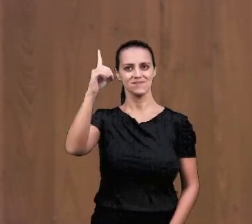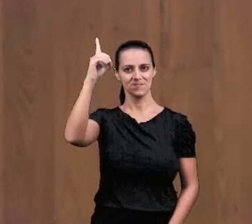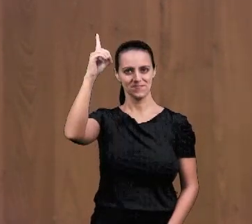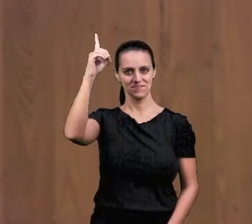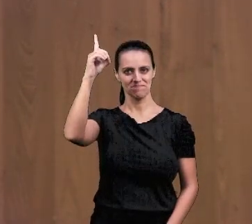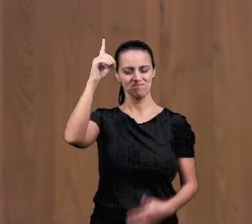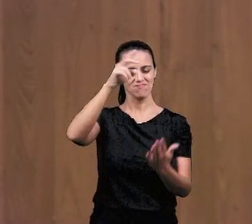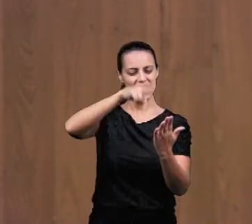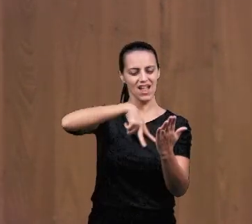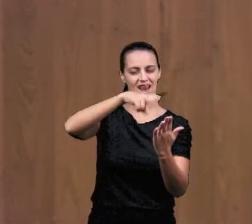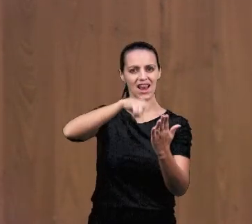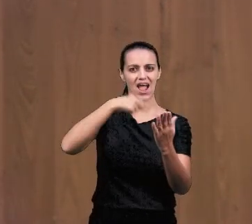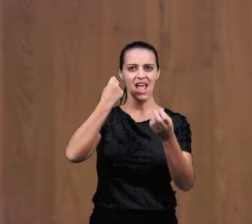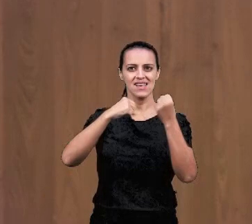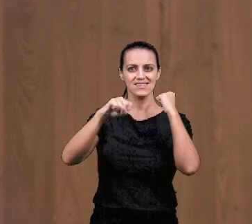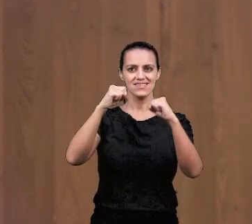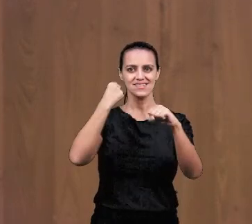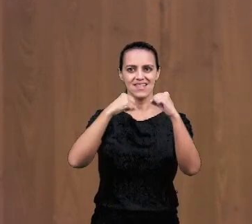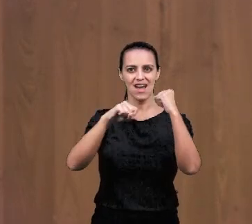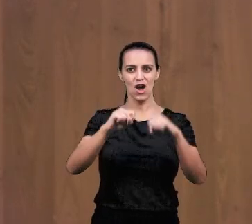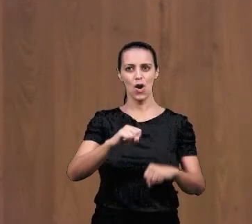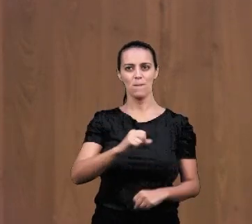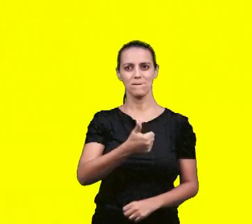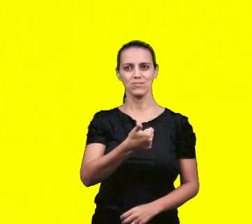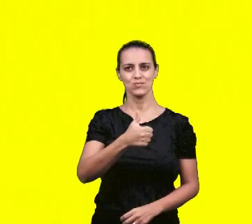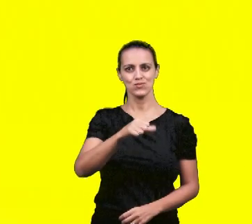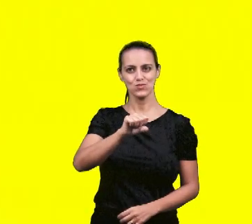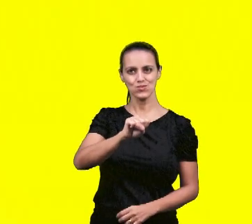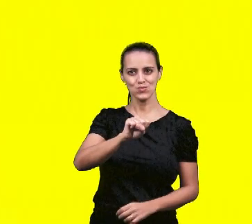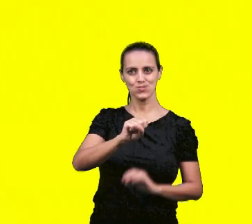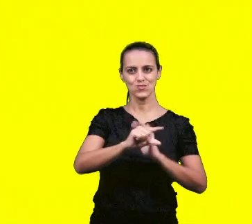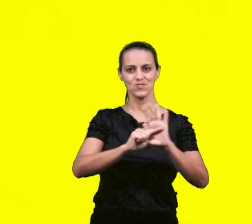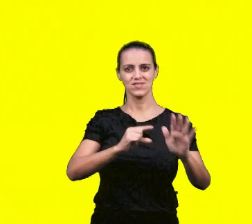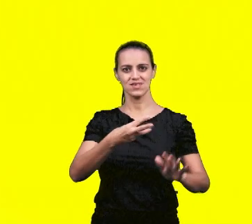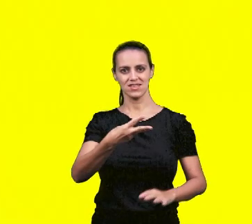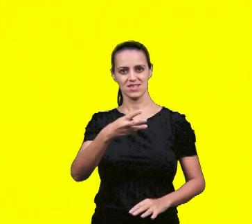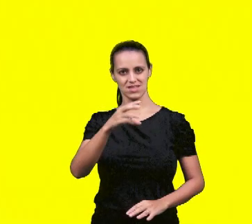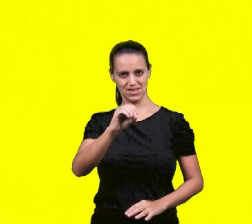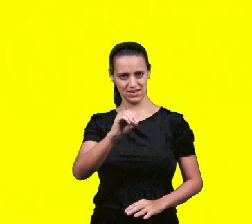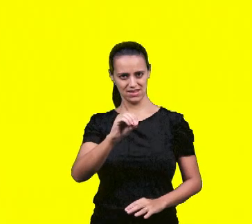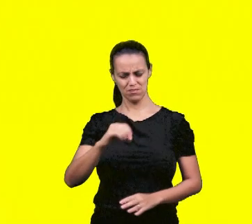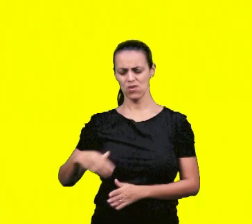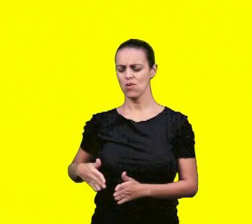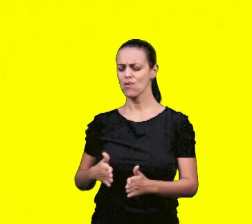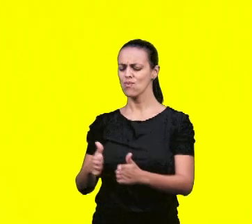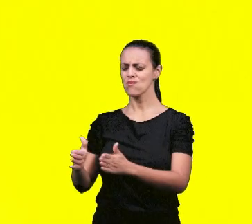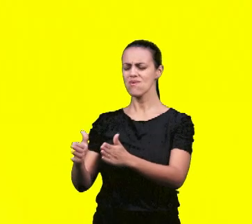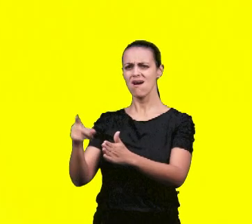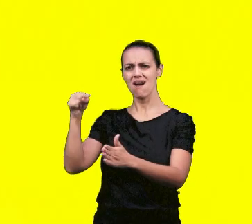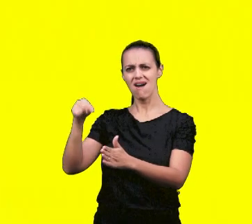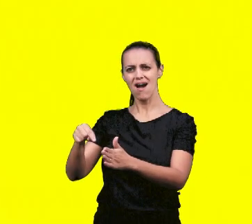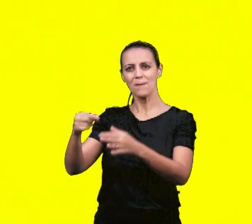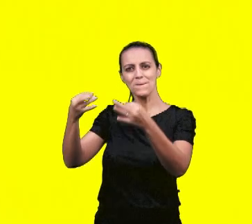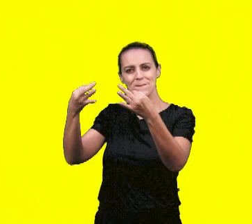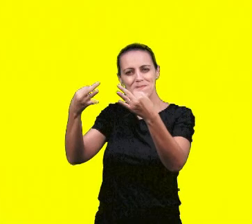de Psaume, chapitre 18, verset 30, qui nous dit: Le chemin de Dieu est parfait. La parole